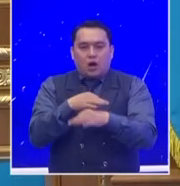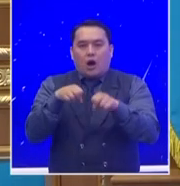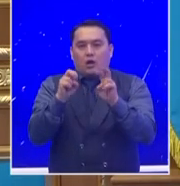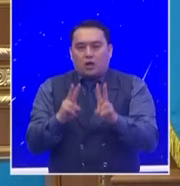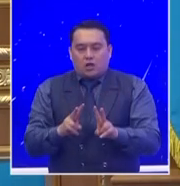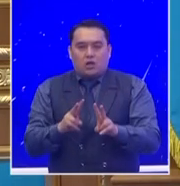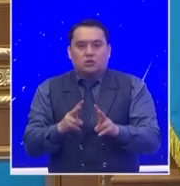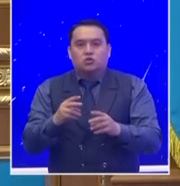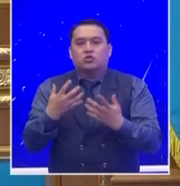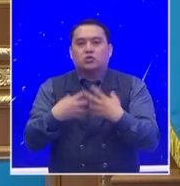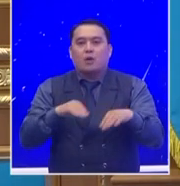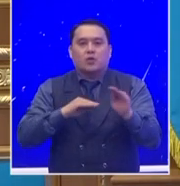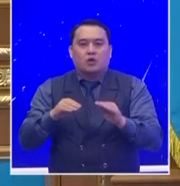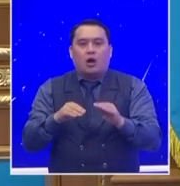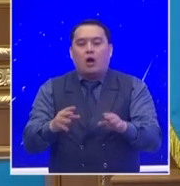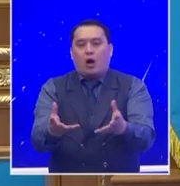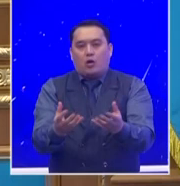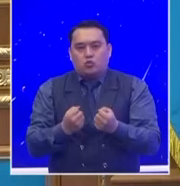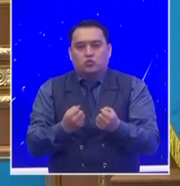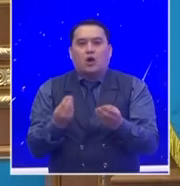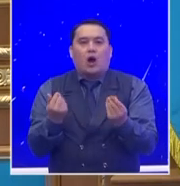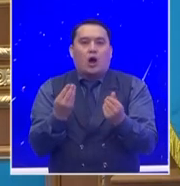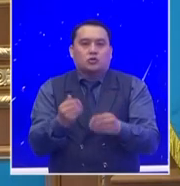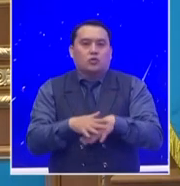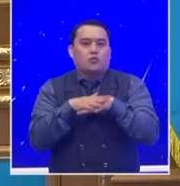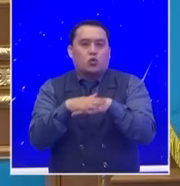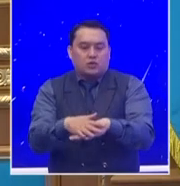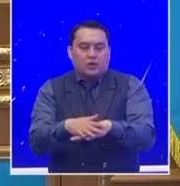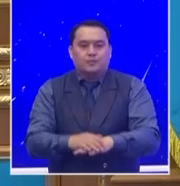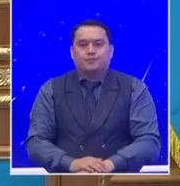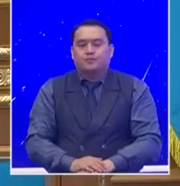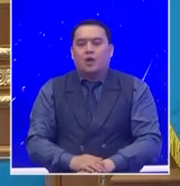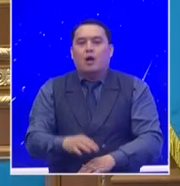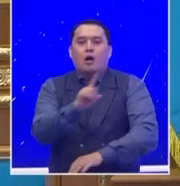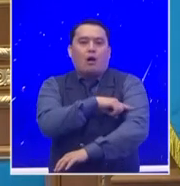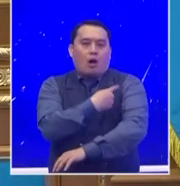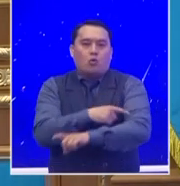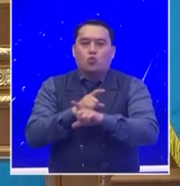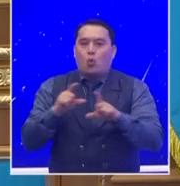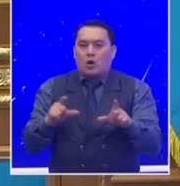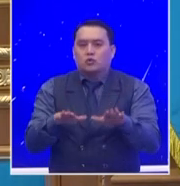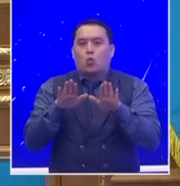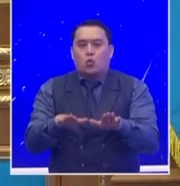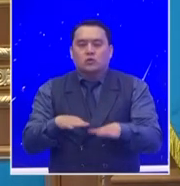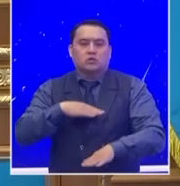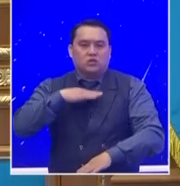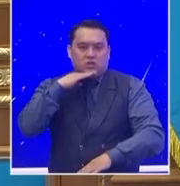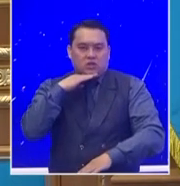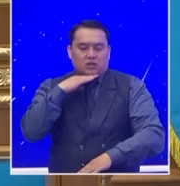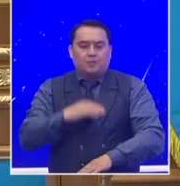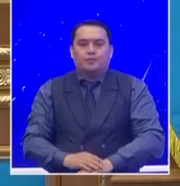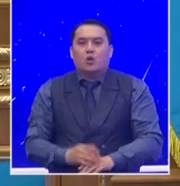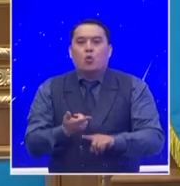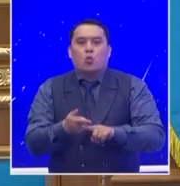арналған жабдықтарды алу үшін қаражат бөлінді. Ауруханаларда орын жеткілікті.